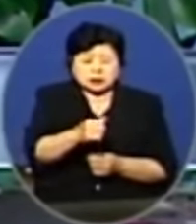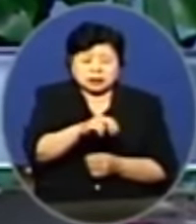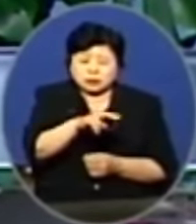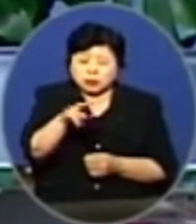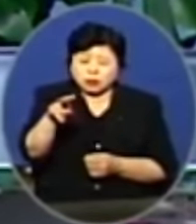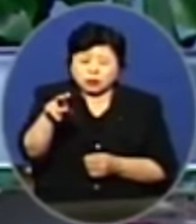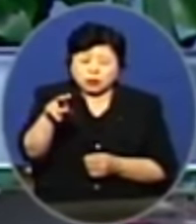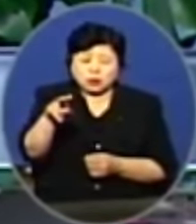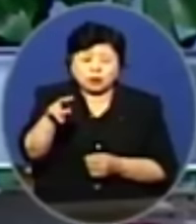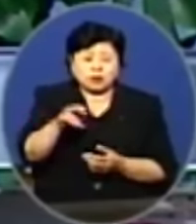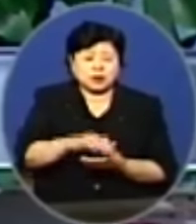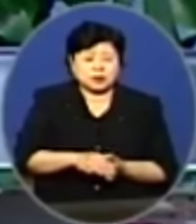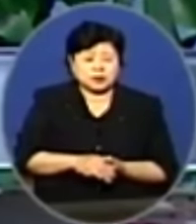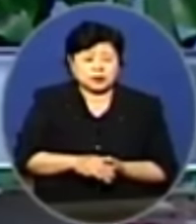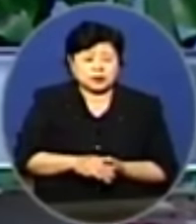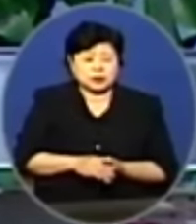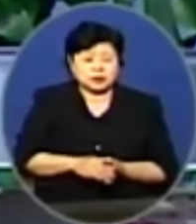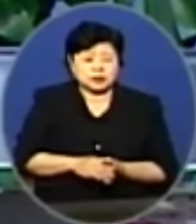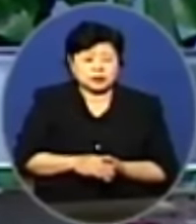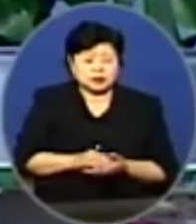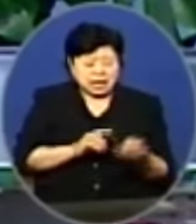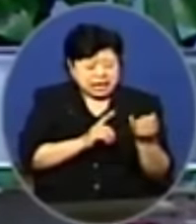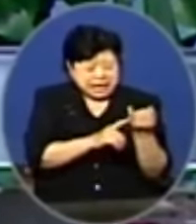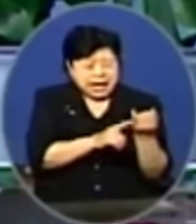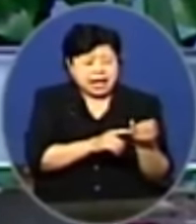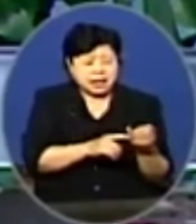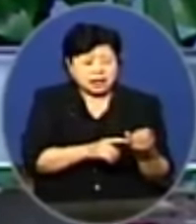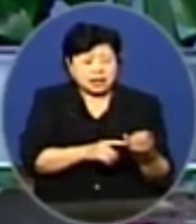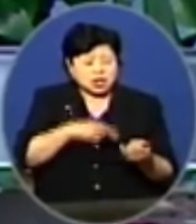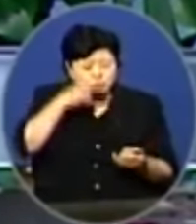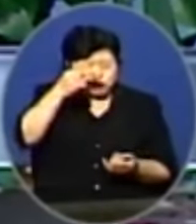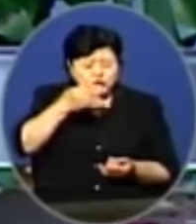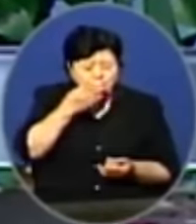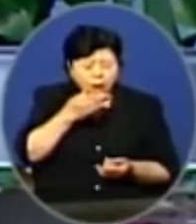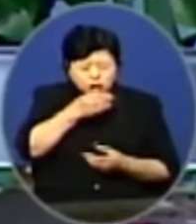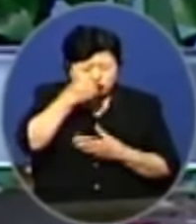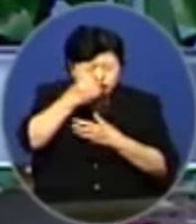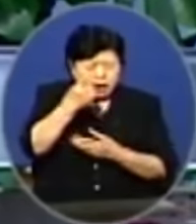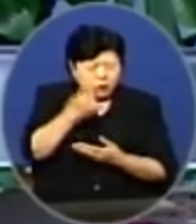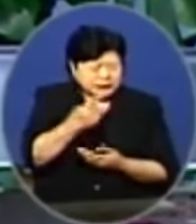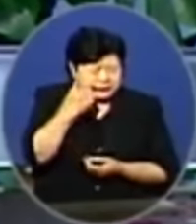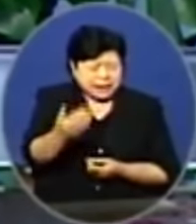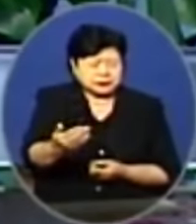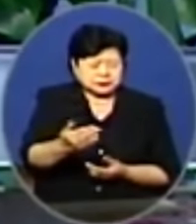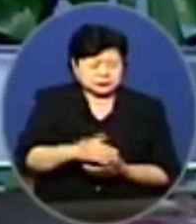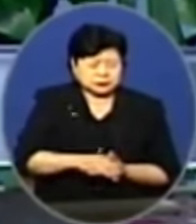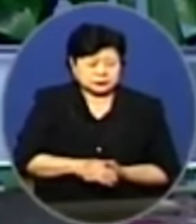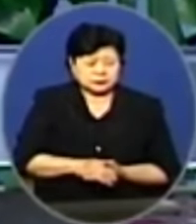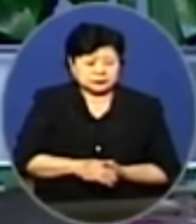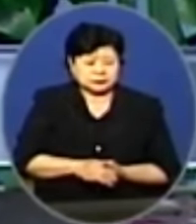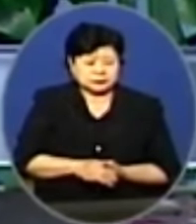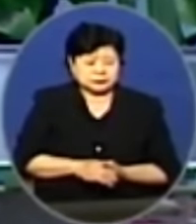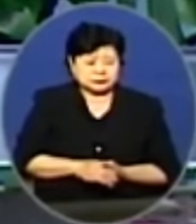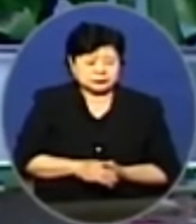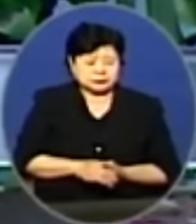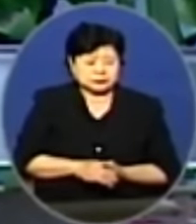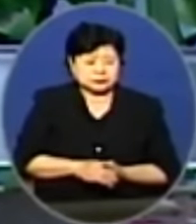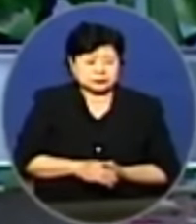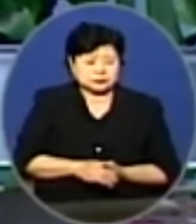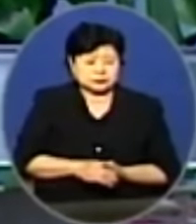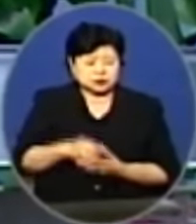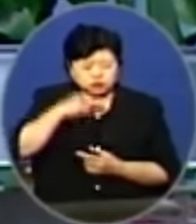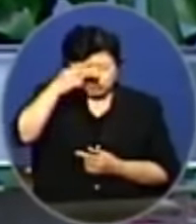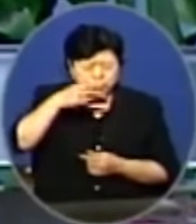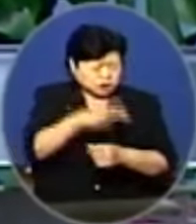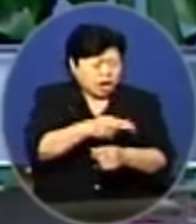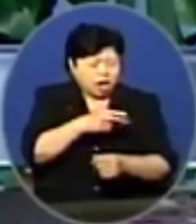그 엘리야가 말하길, 한나야, 왜 술이 취해서 성전에 와서 기도를 하냐? 술